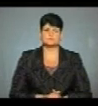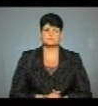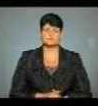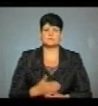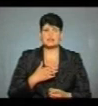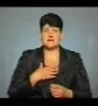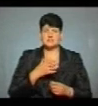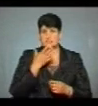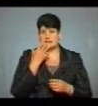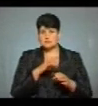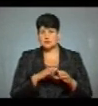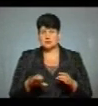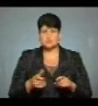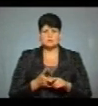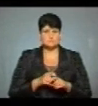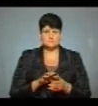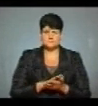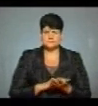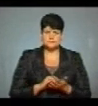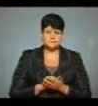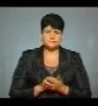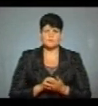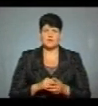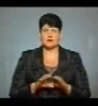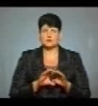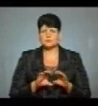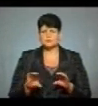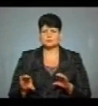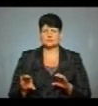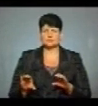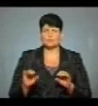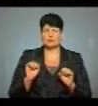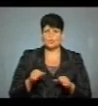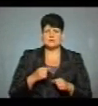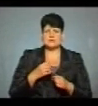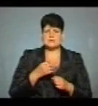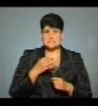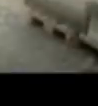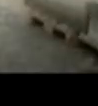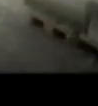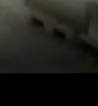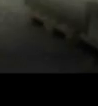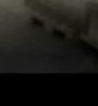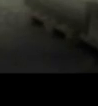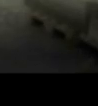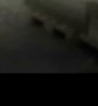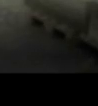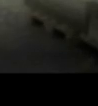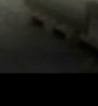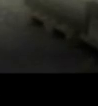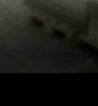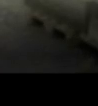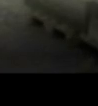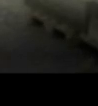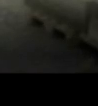Наші теплотраси, вони вже значно зношені, адже трубопроводи дуже, ну, можна сказати, що жодного разу не мінялися. Це самою дасть в